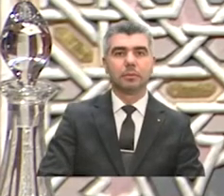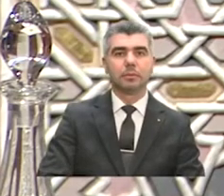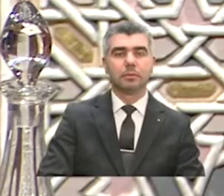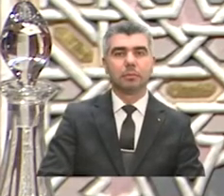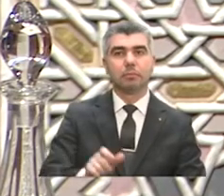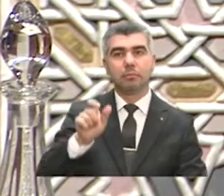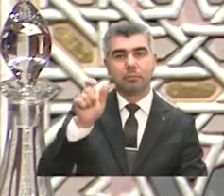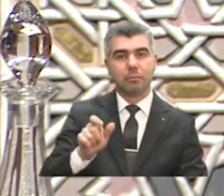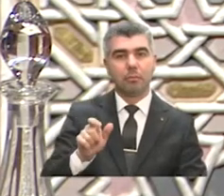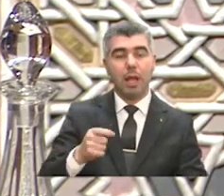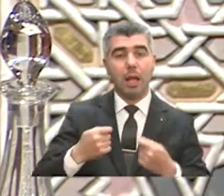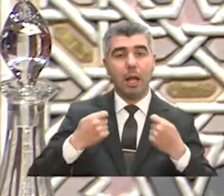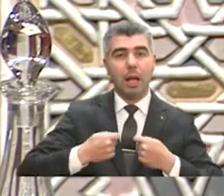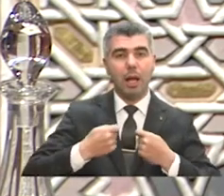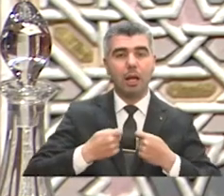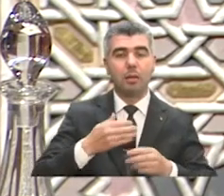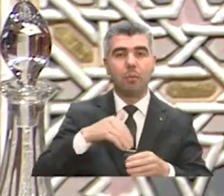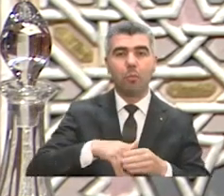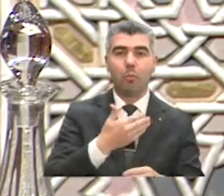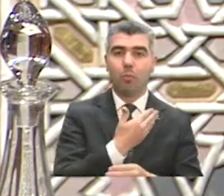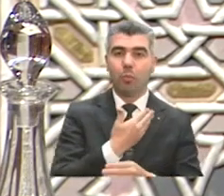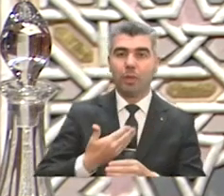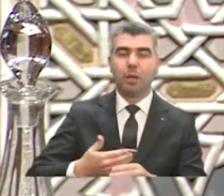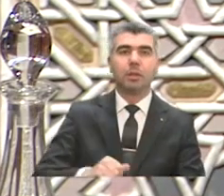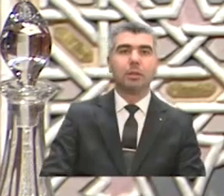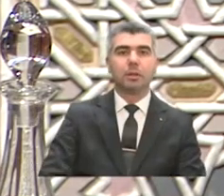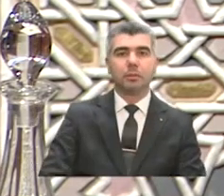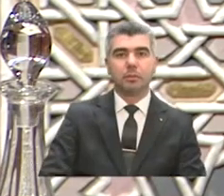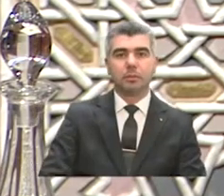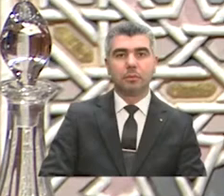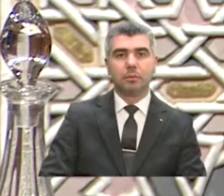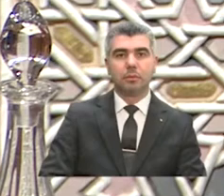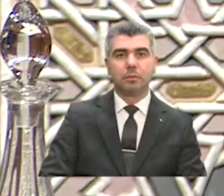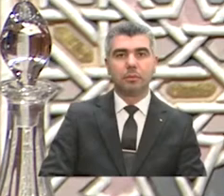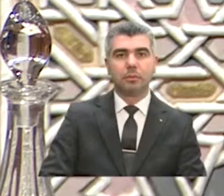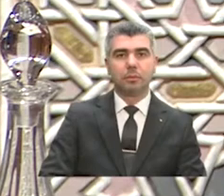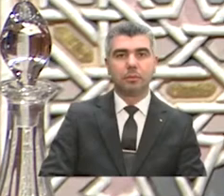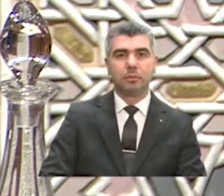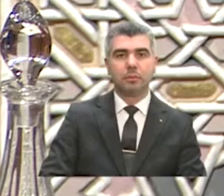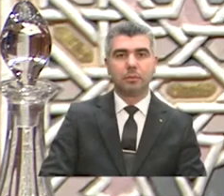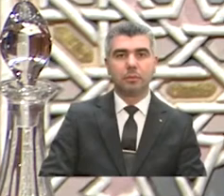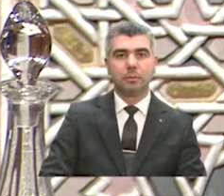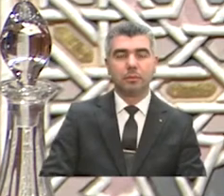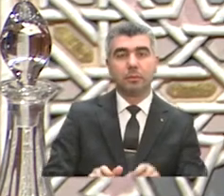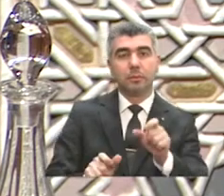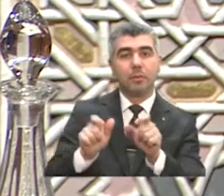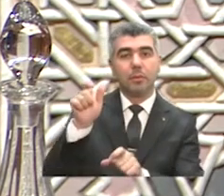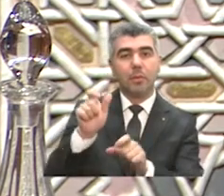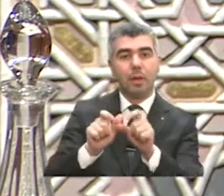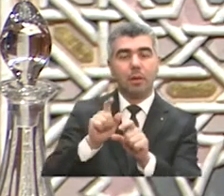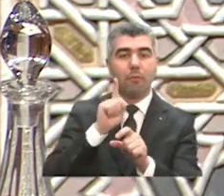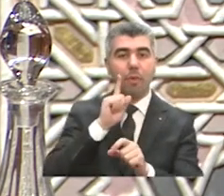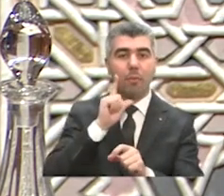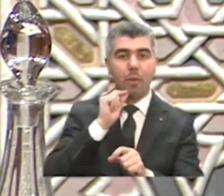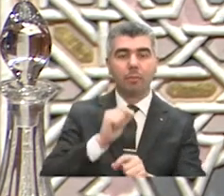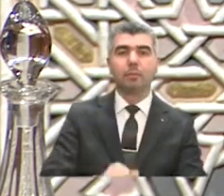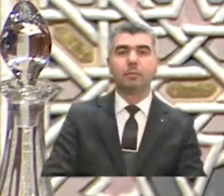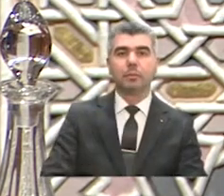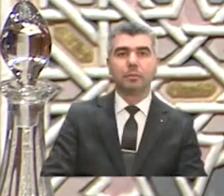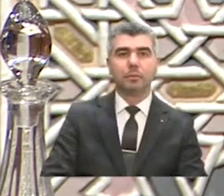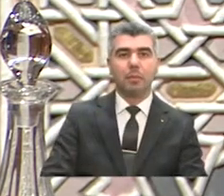السيد رئيس مجلس المستشارين. Monsieur le Président de la Chambre des conseillers,